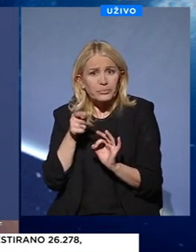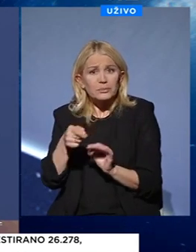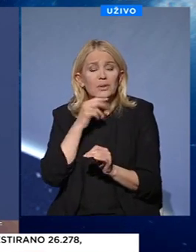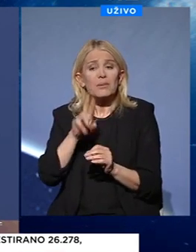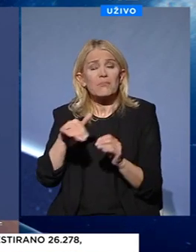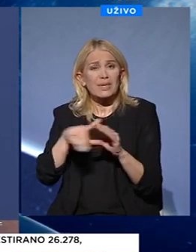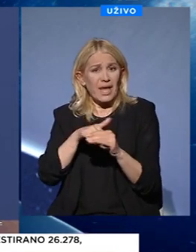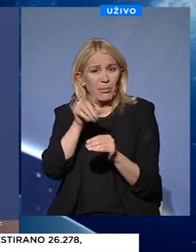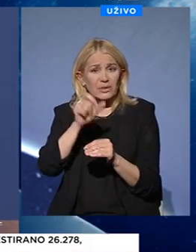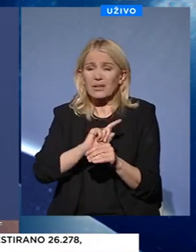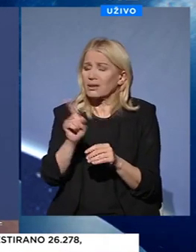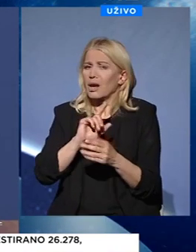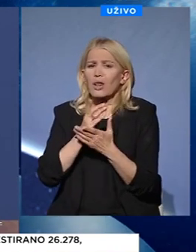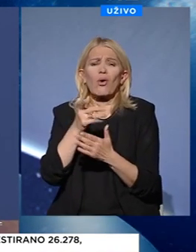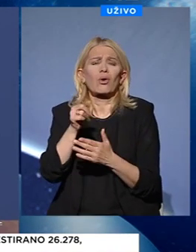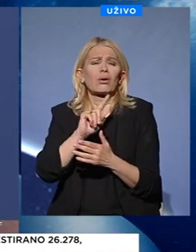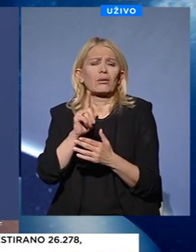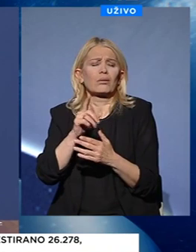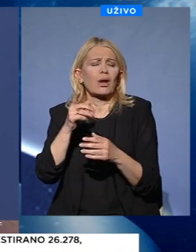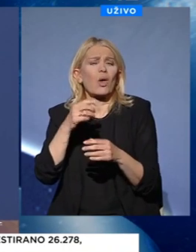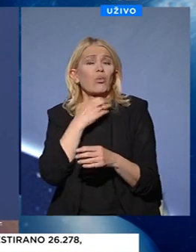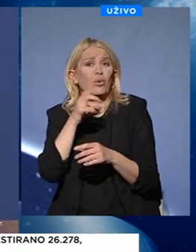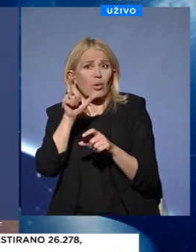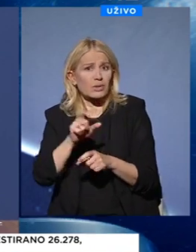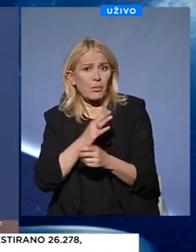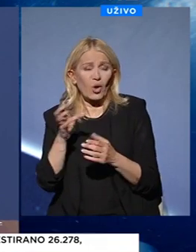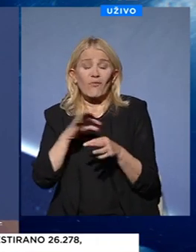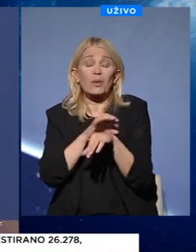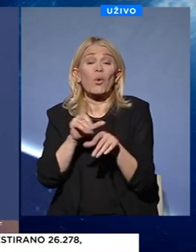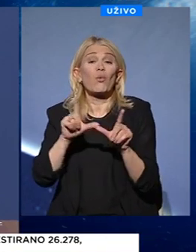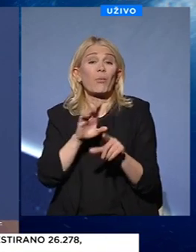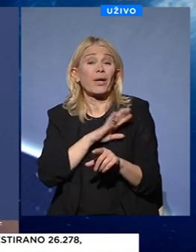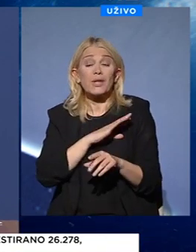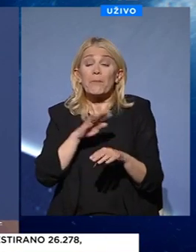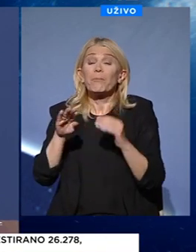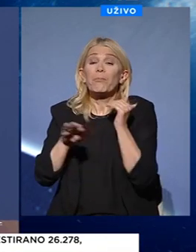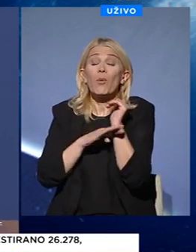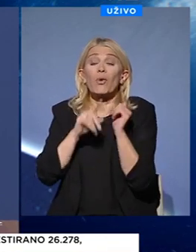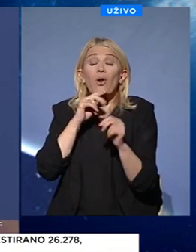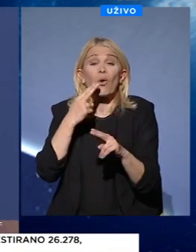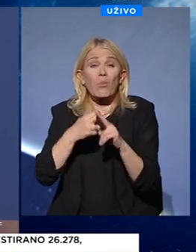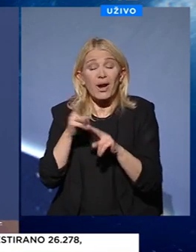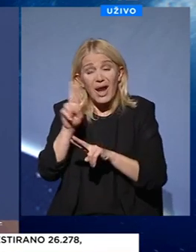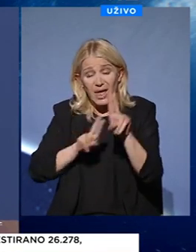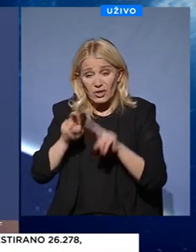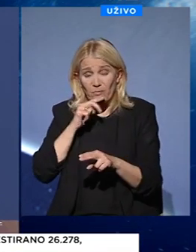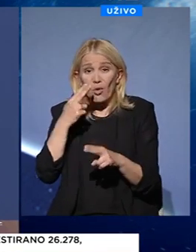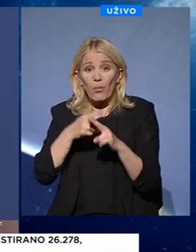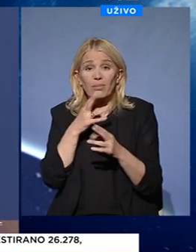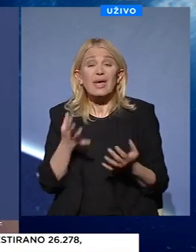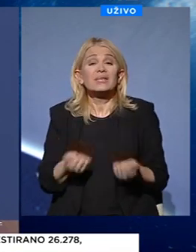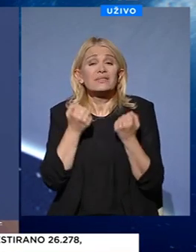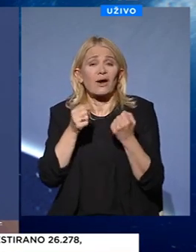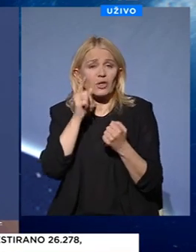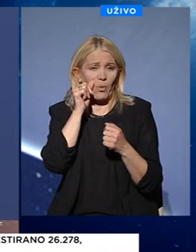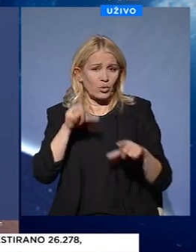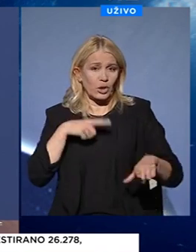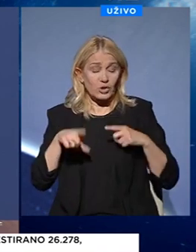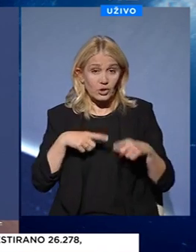kadrom, da nikoga ne ugrozimo, da pomognemo pacijentima, da lečimo pacijente i da spašavamo ljudske